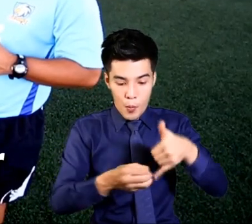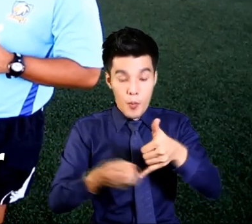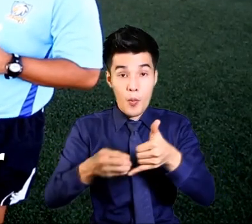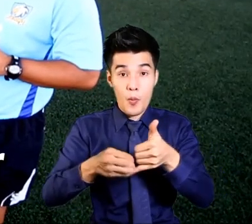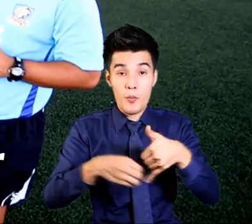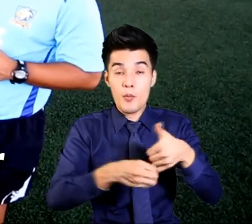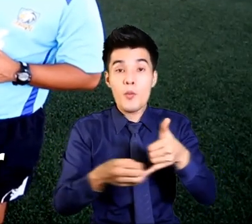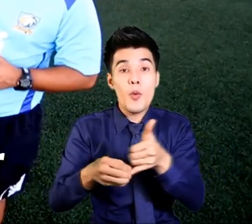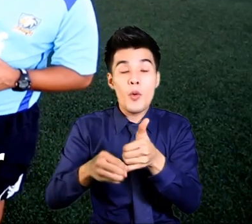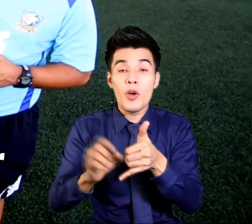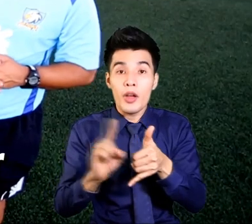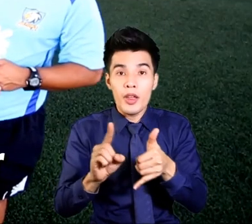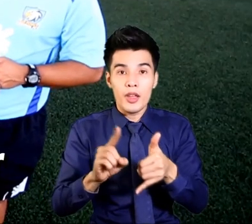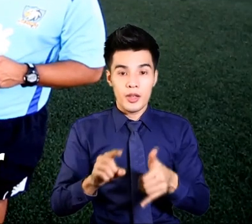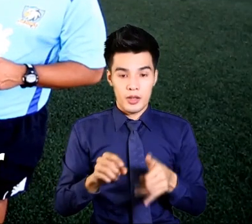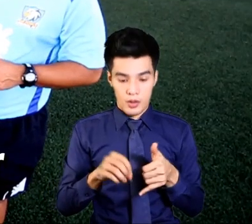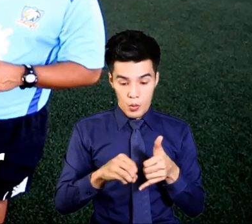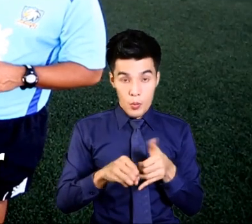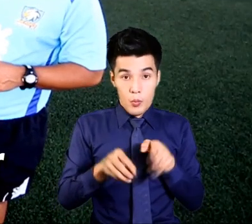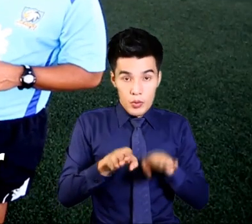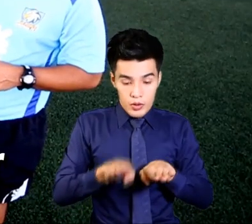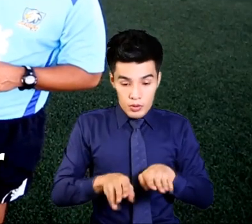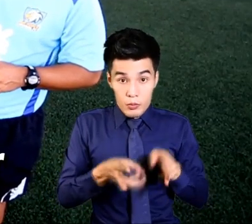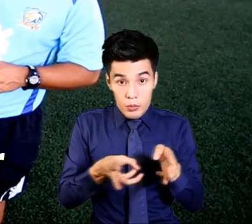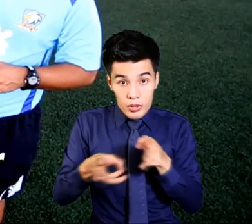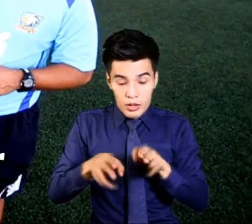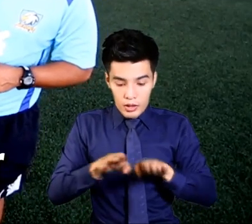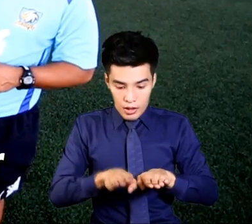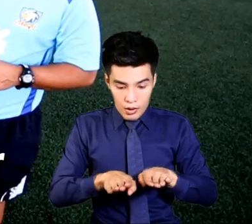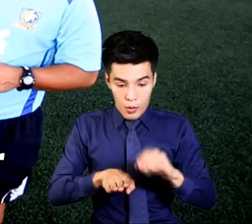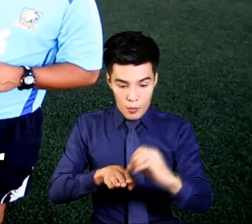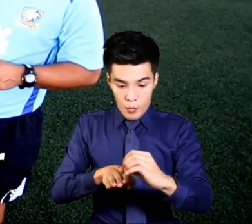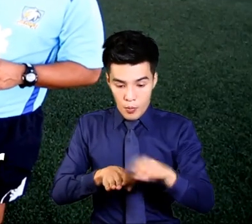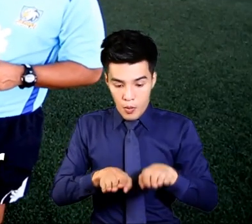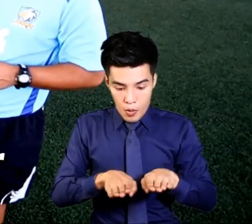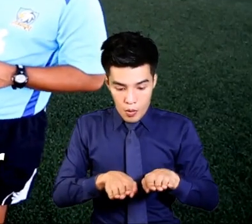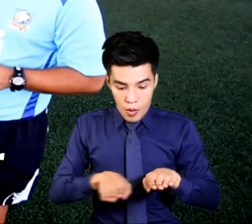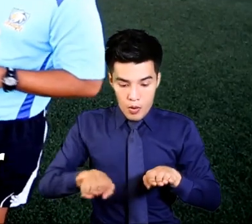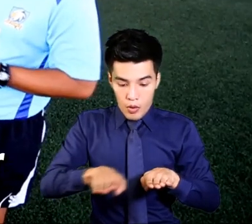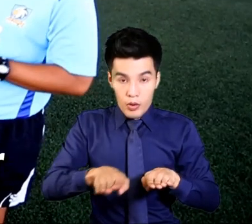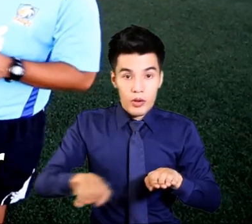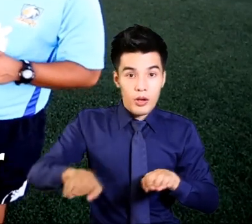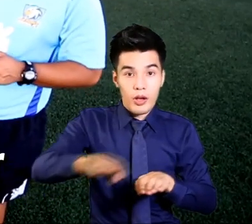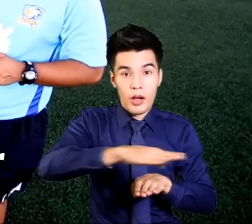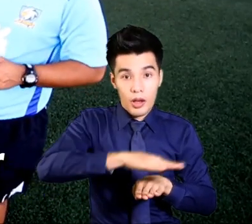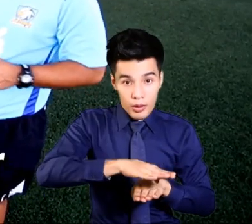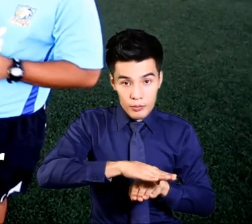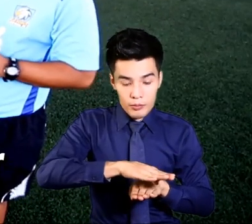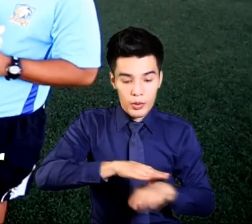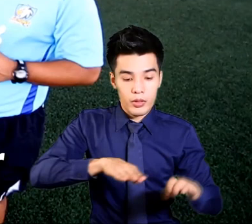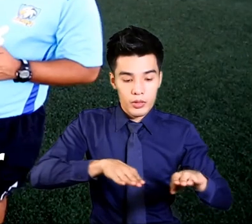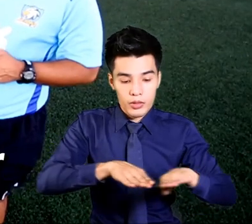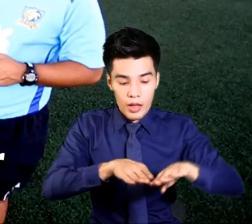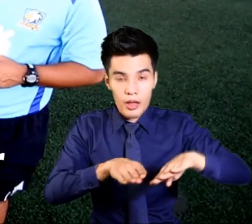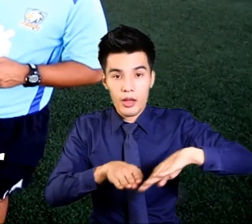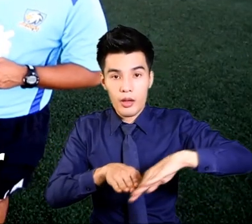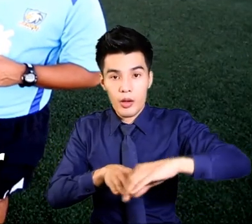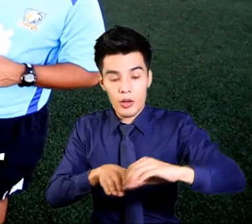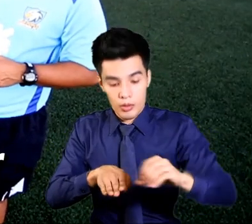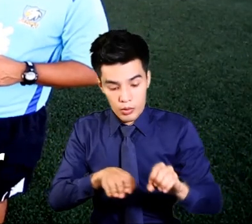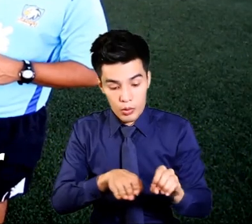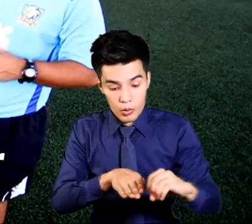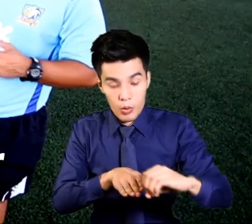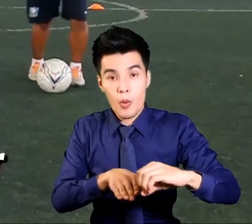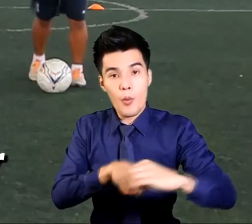ใช้จังหวะข้ามฟุตบอลนะครับในขณะเท้าอีกด้านนึงนั้นใช้แตะกลับไปอีกด้านนึงเพื่อหนีการประกบ